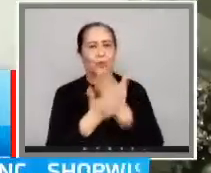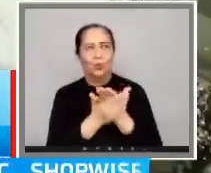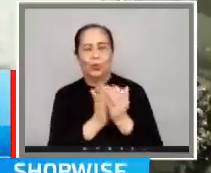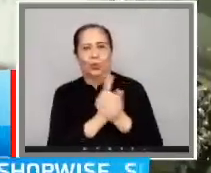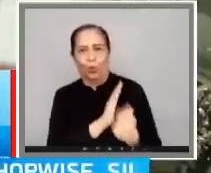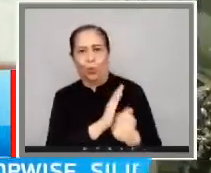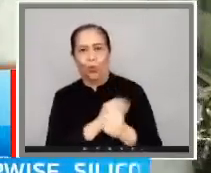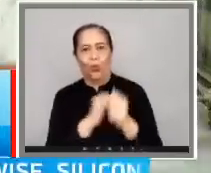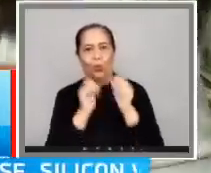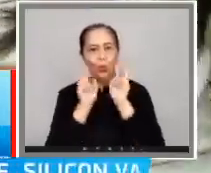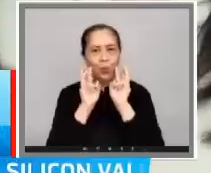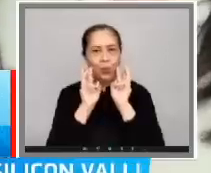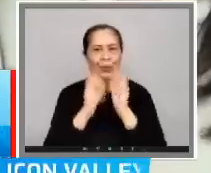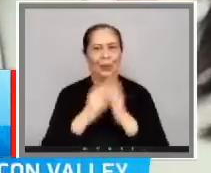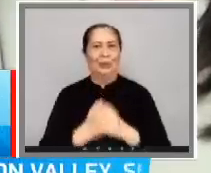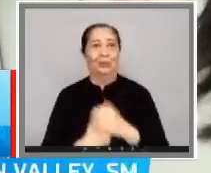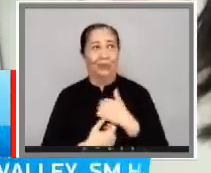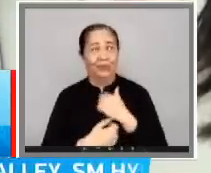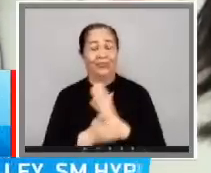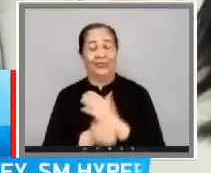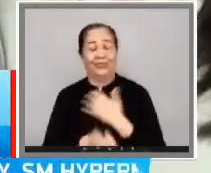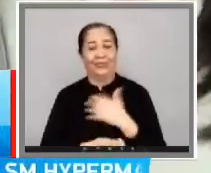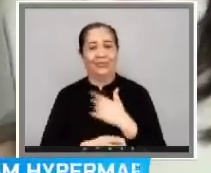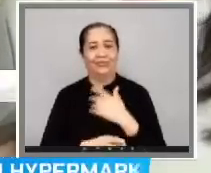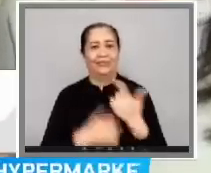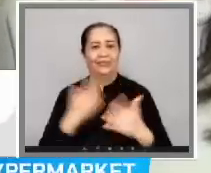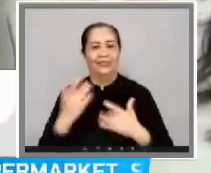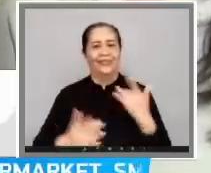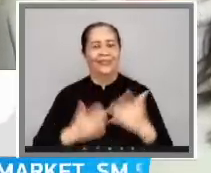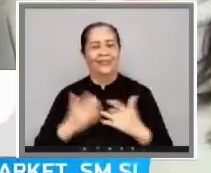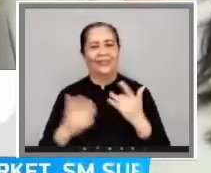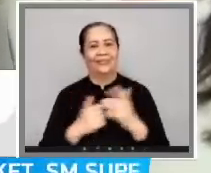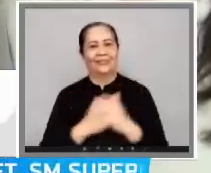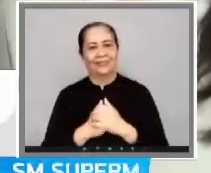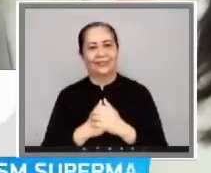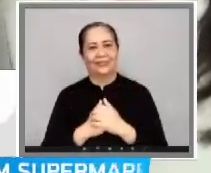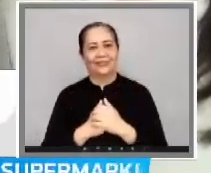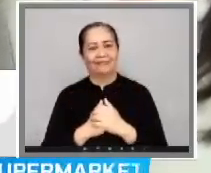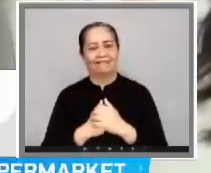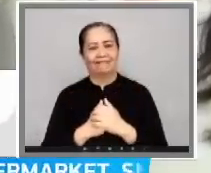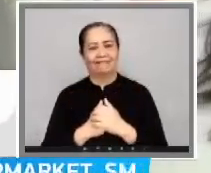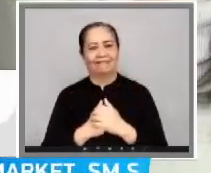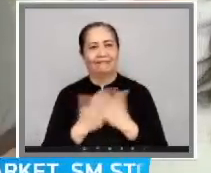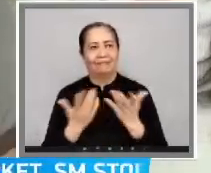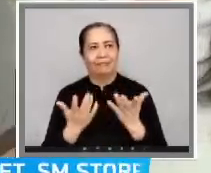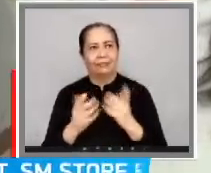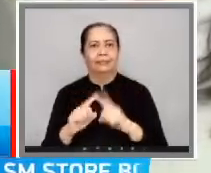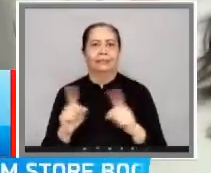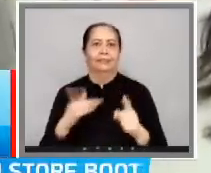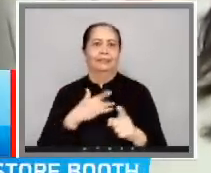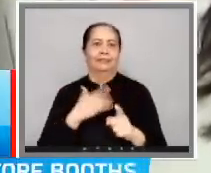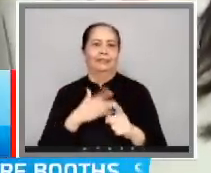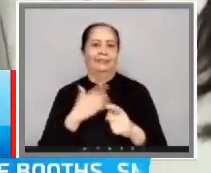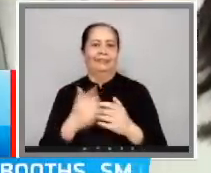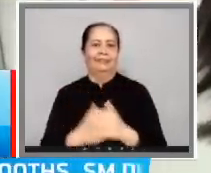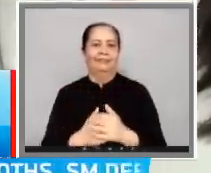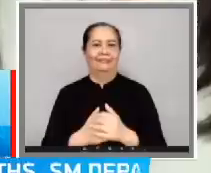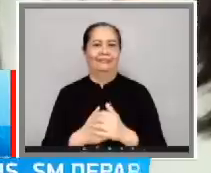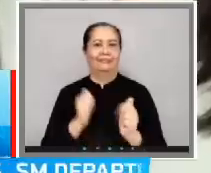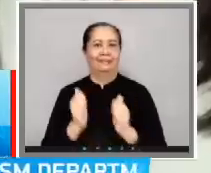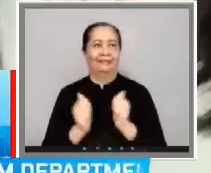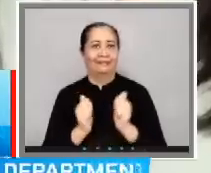Wow! Wow! Wow! Siyempre excited because siyempre iba yung feeling na ka-exena mo